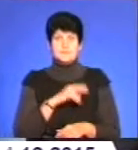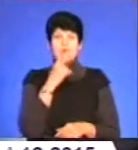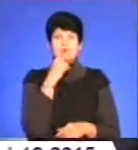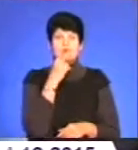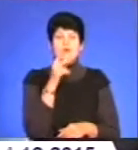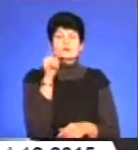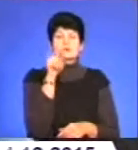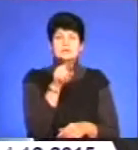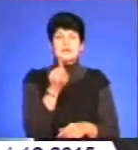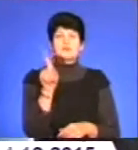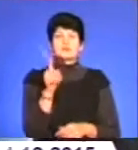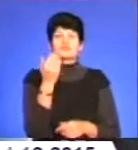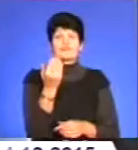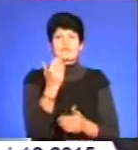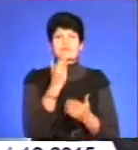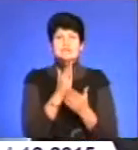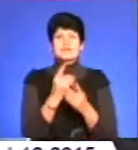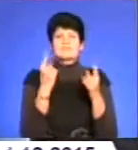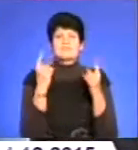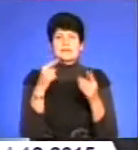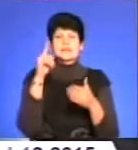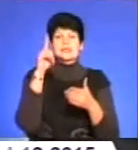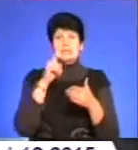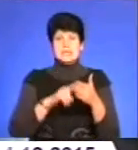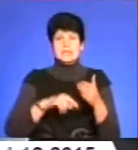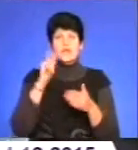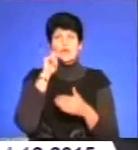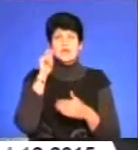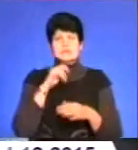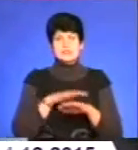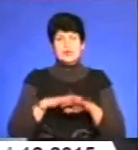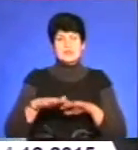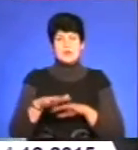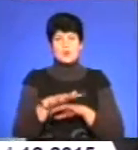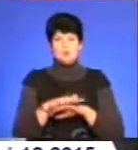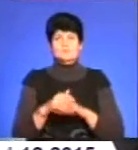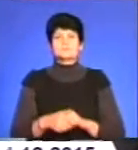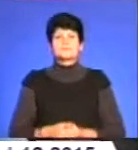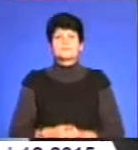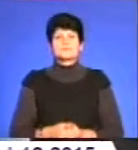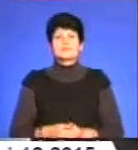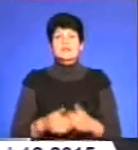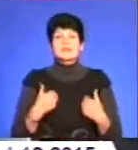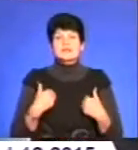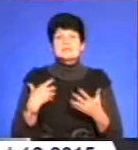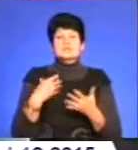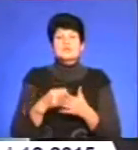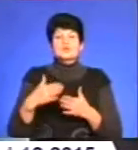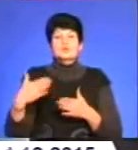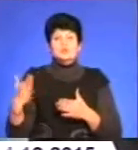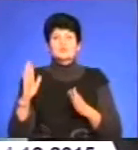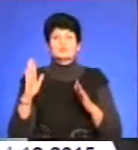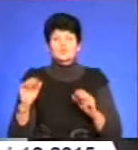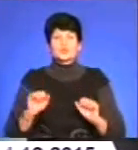показує те, що ви є велика надія українського народу. Я своєю стороною буду